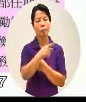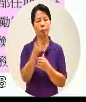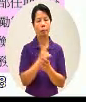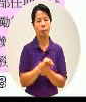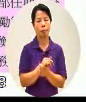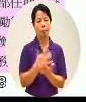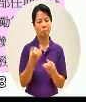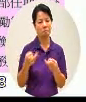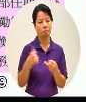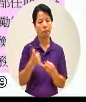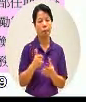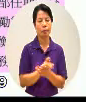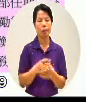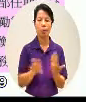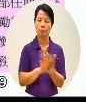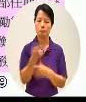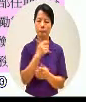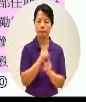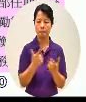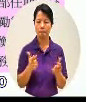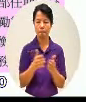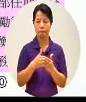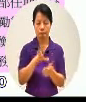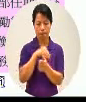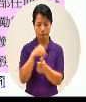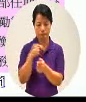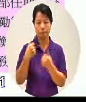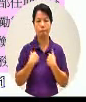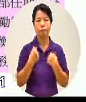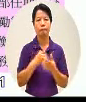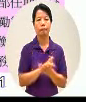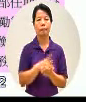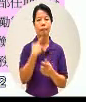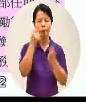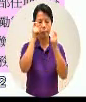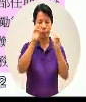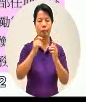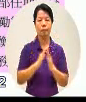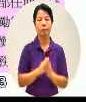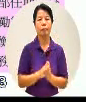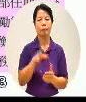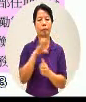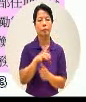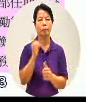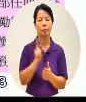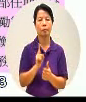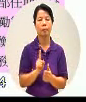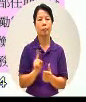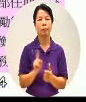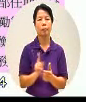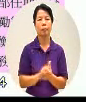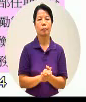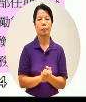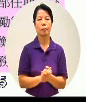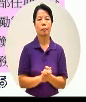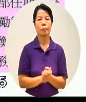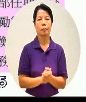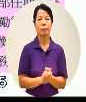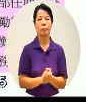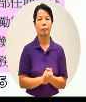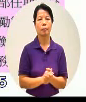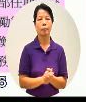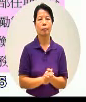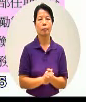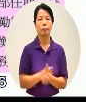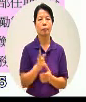你啊会晓其他的物件，啊其他的物件，咱高雄市共定啥个？定即几项？